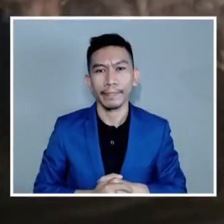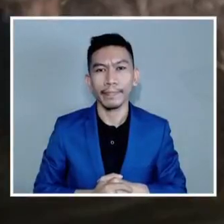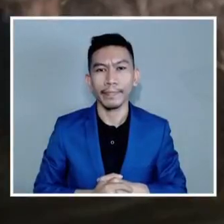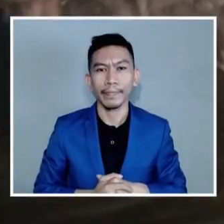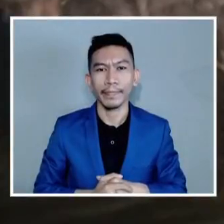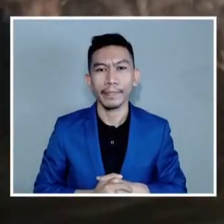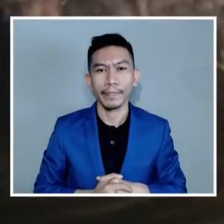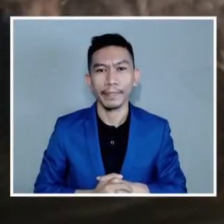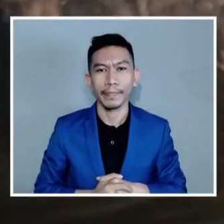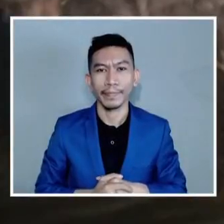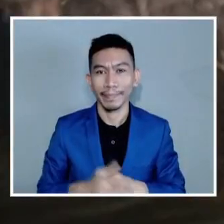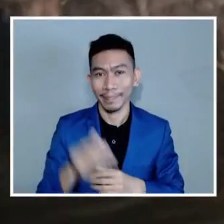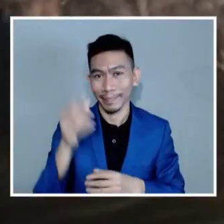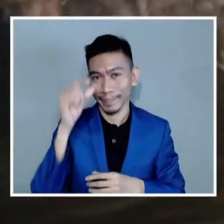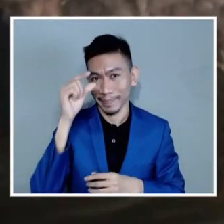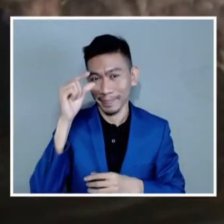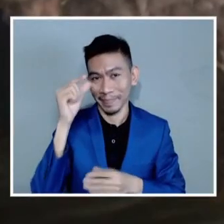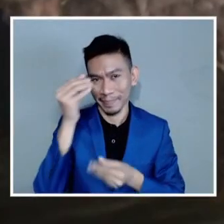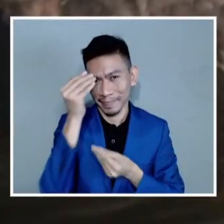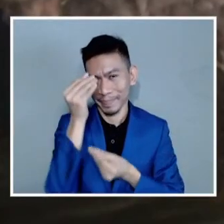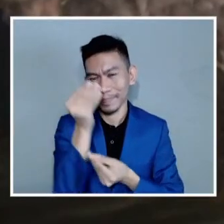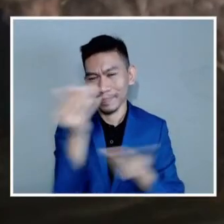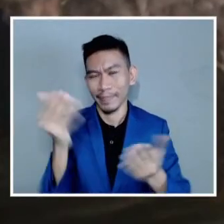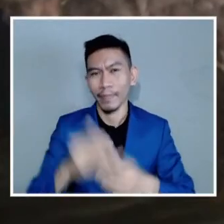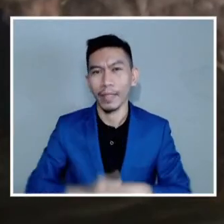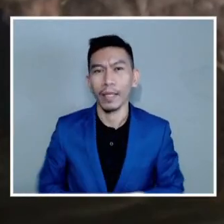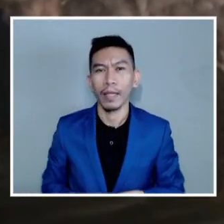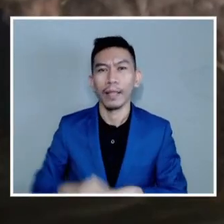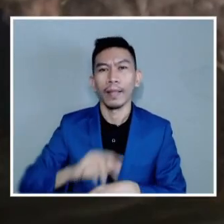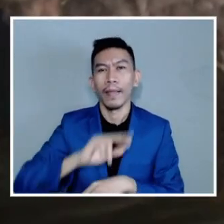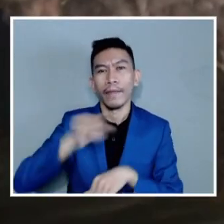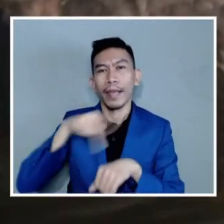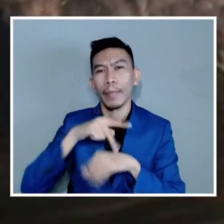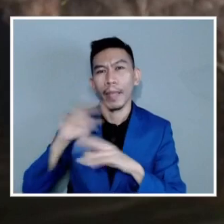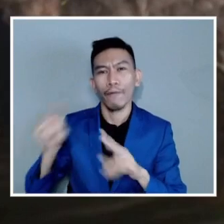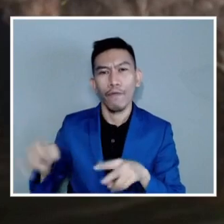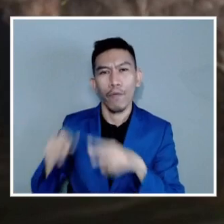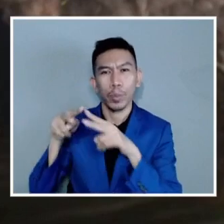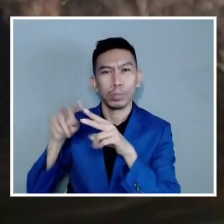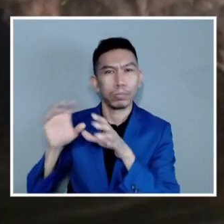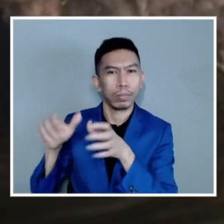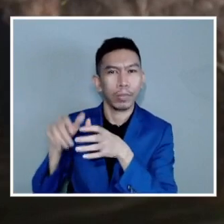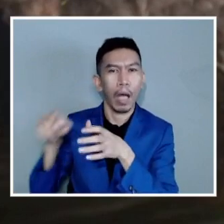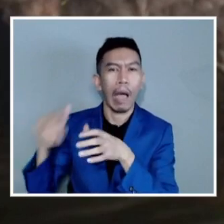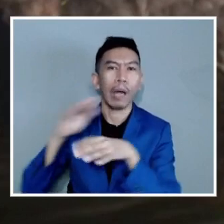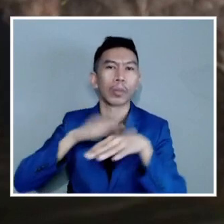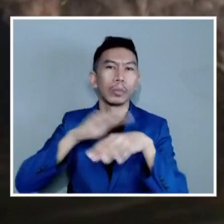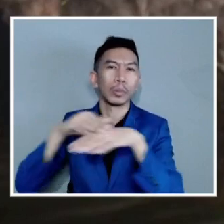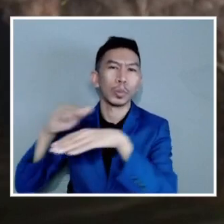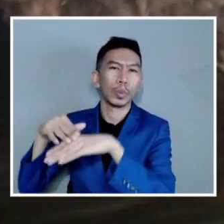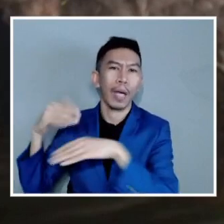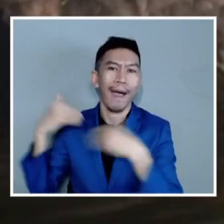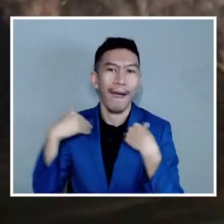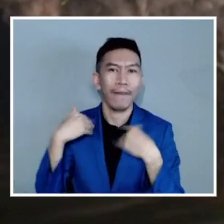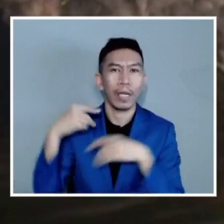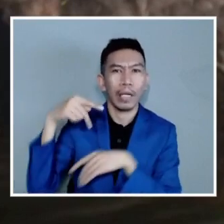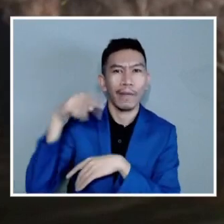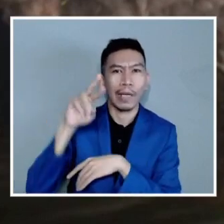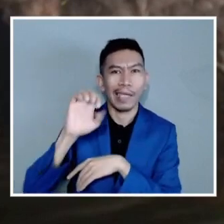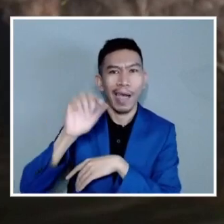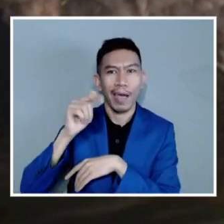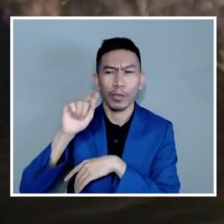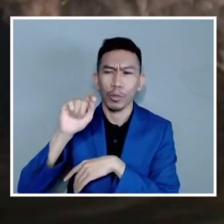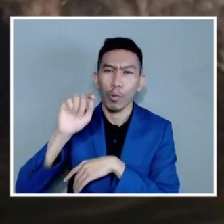Counting ka laman, nagbabala ang FIVOX ng posibleng magkaroon ng phreato-magmatic eruption ang Bulkang Taal. Hindi rin inaalis